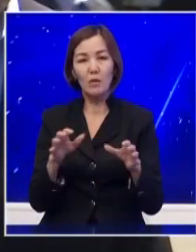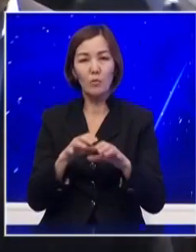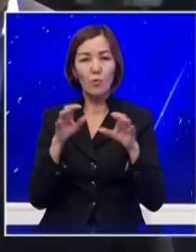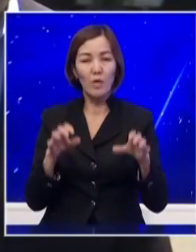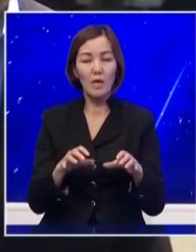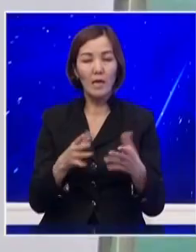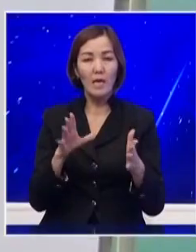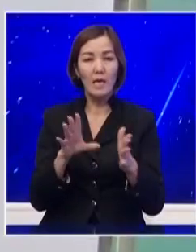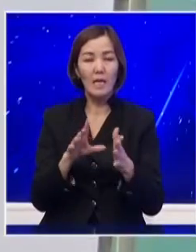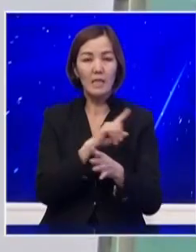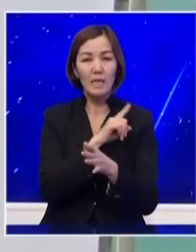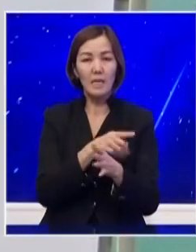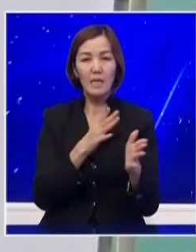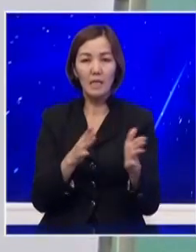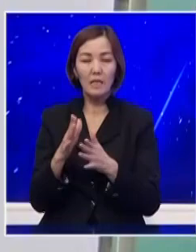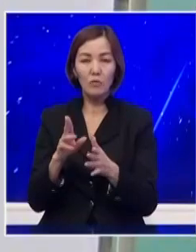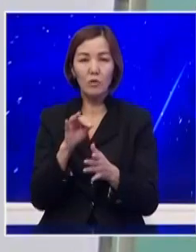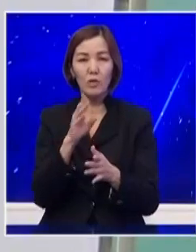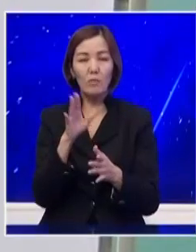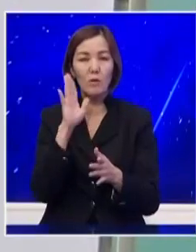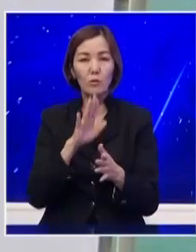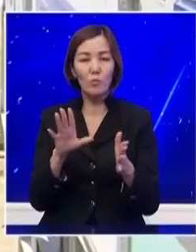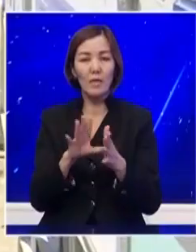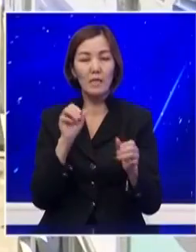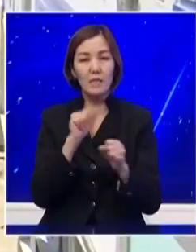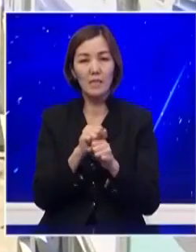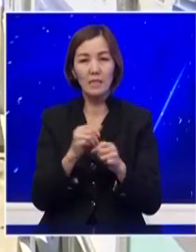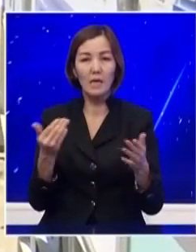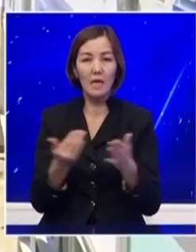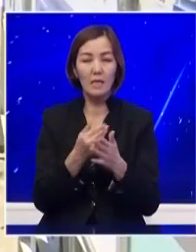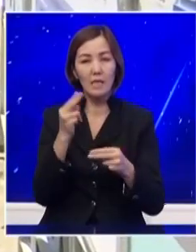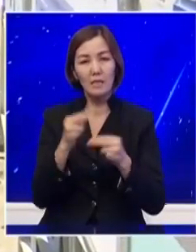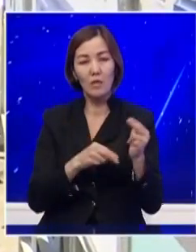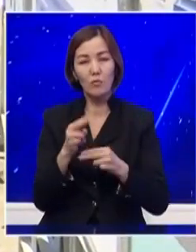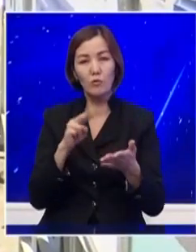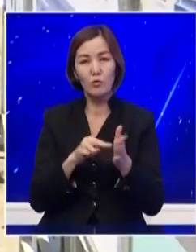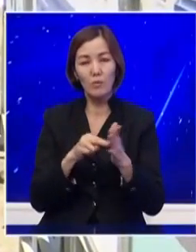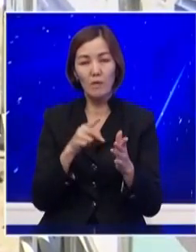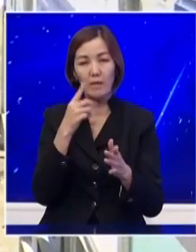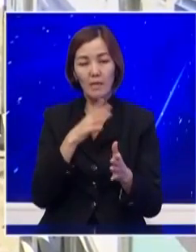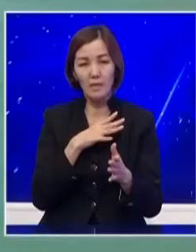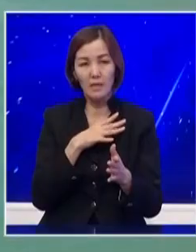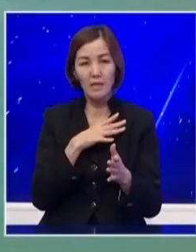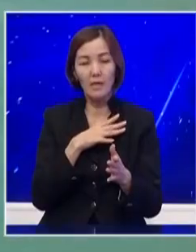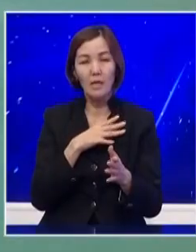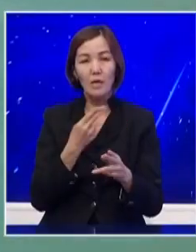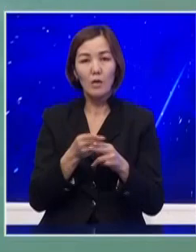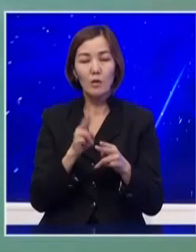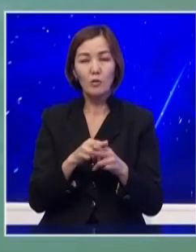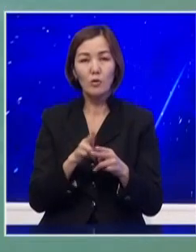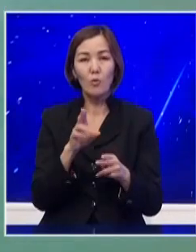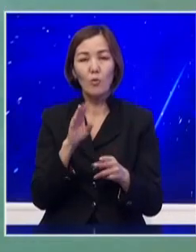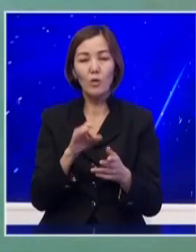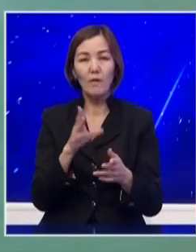төрағасы электр энергиясын реттеуші Кербұлақ су электр станциясын жаңадан салуды жоспарлап отырғанын айтты. Бұған қоса Қонаев пен